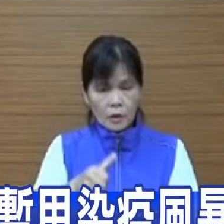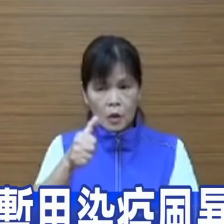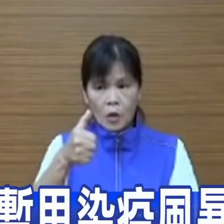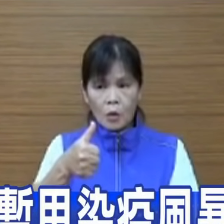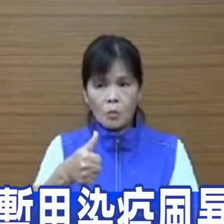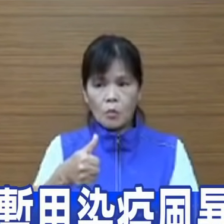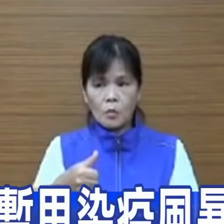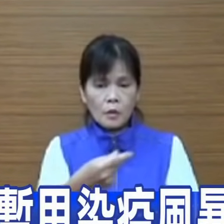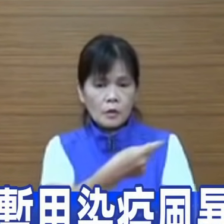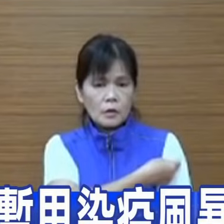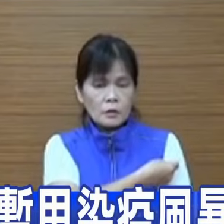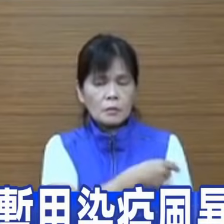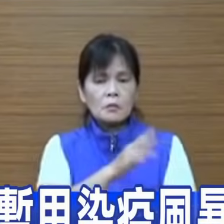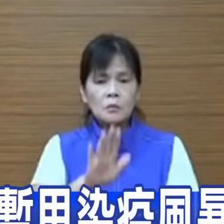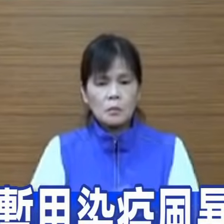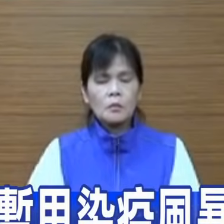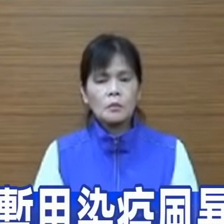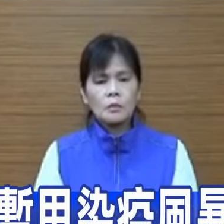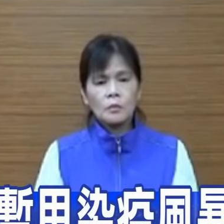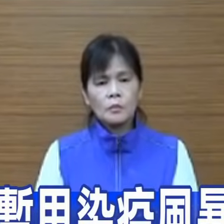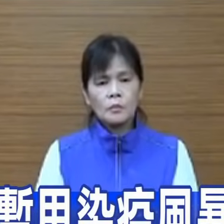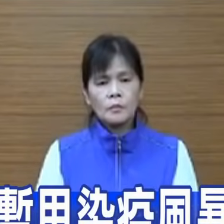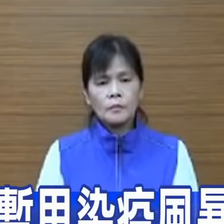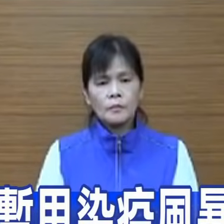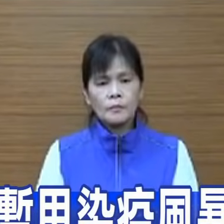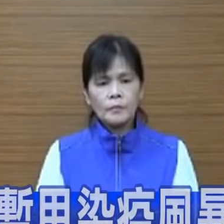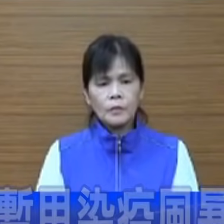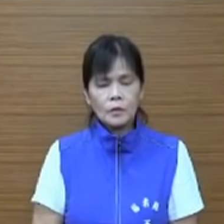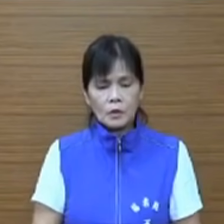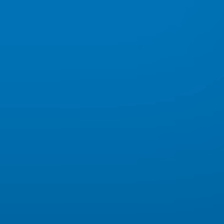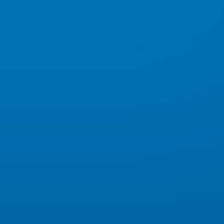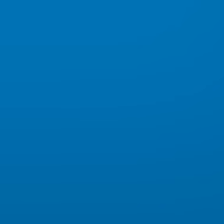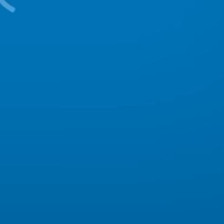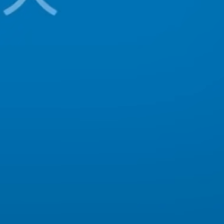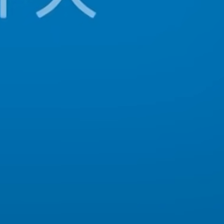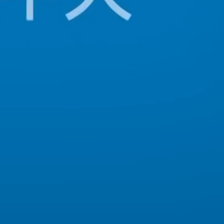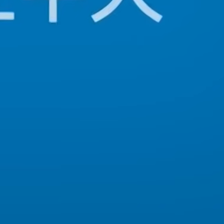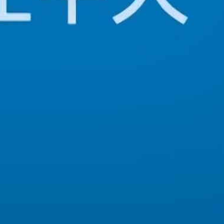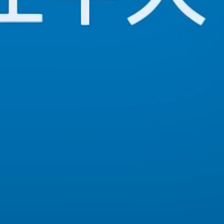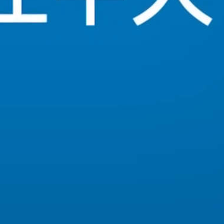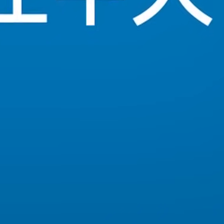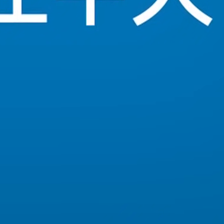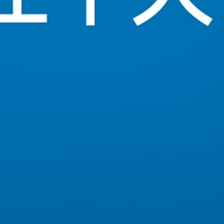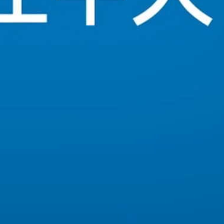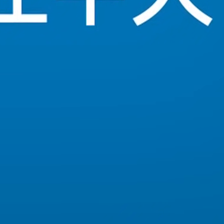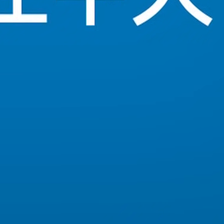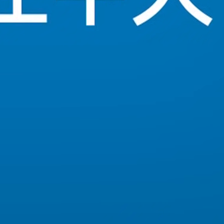还是显然不足，那我们还会继续的努力。